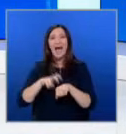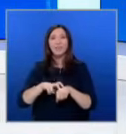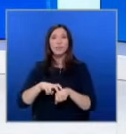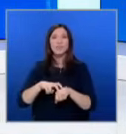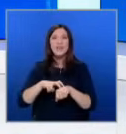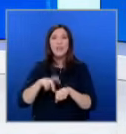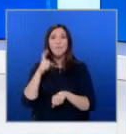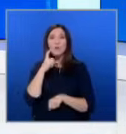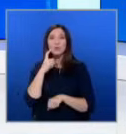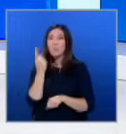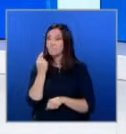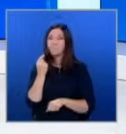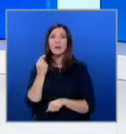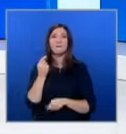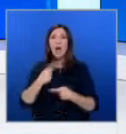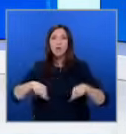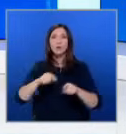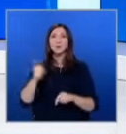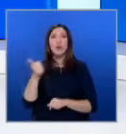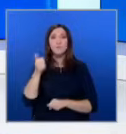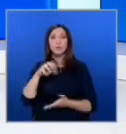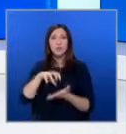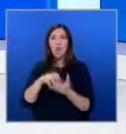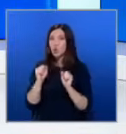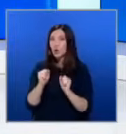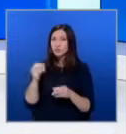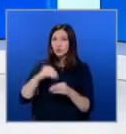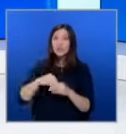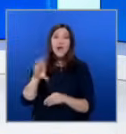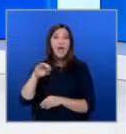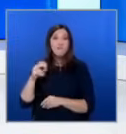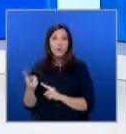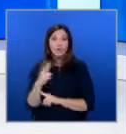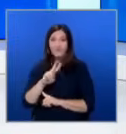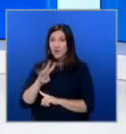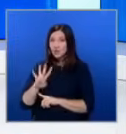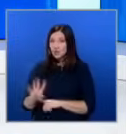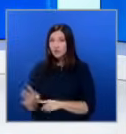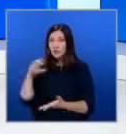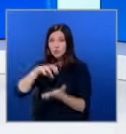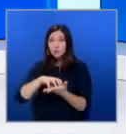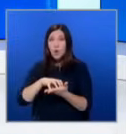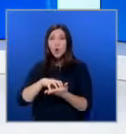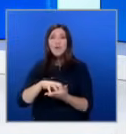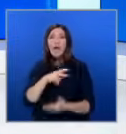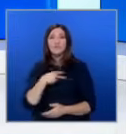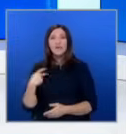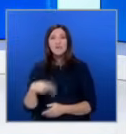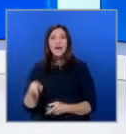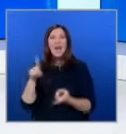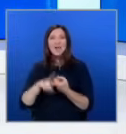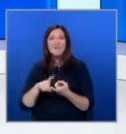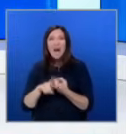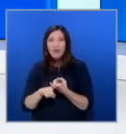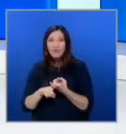първи квалификационен кръг от Шампионската лига. Участва се участникът на Евро 2024 с отбора на Швейцария.